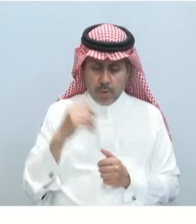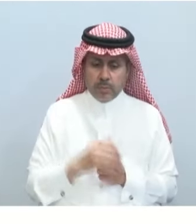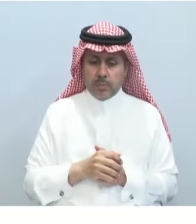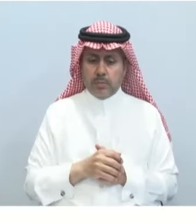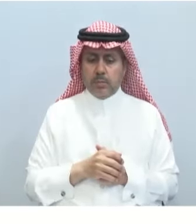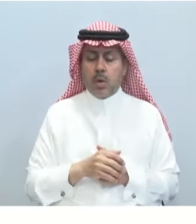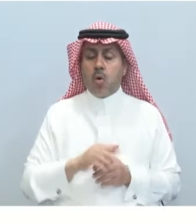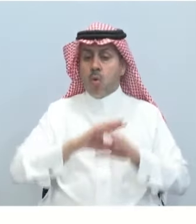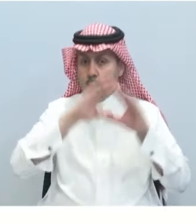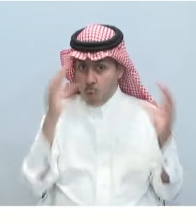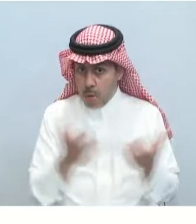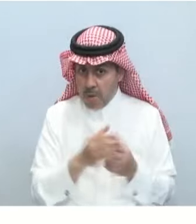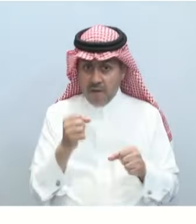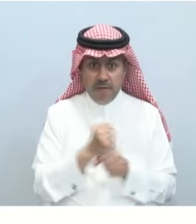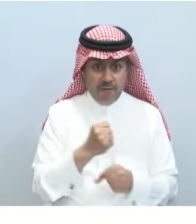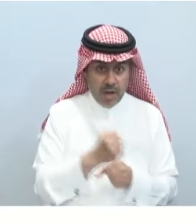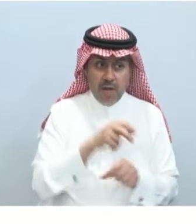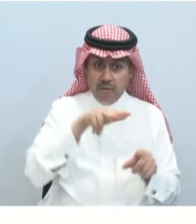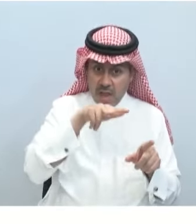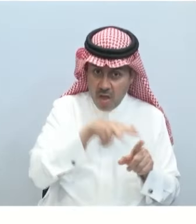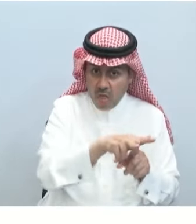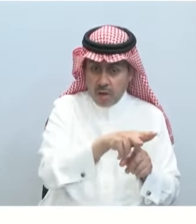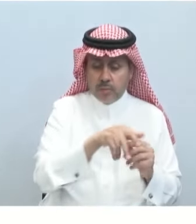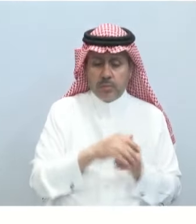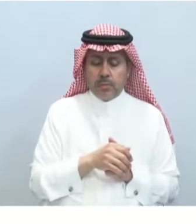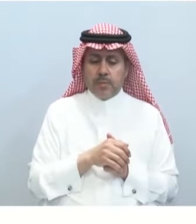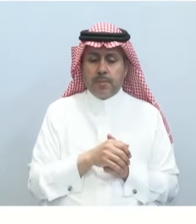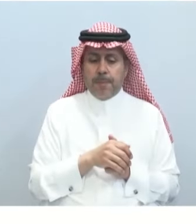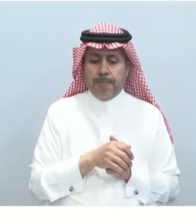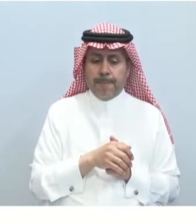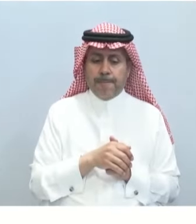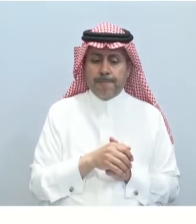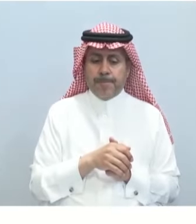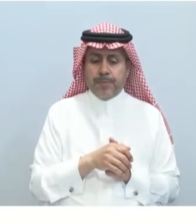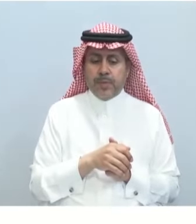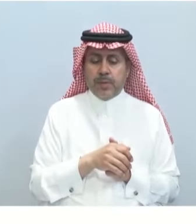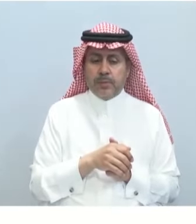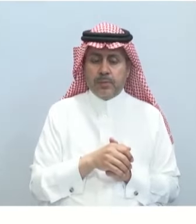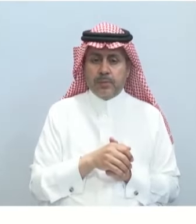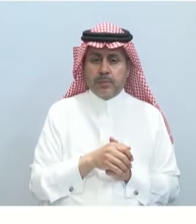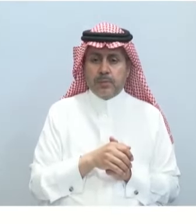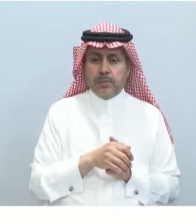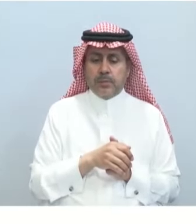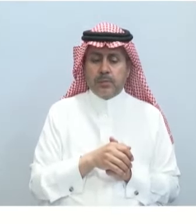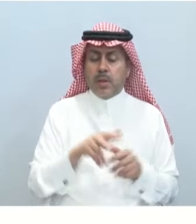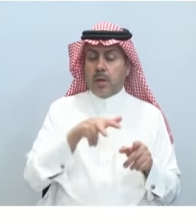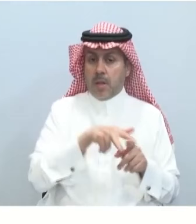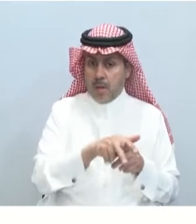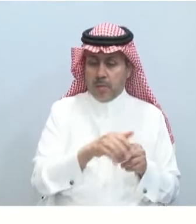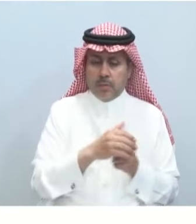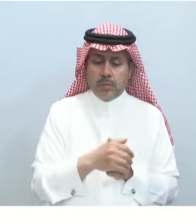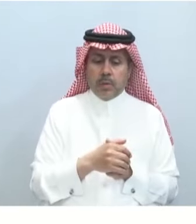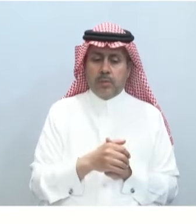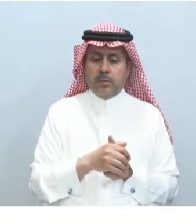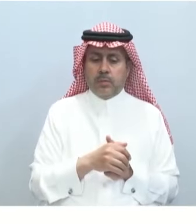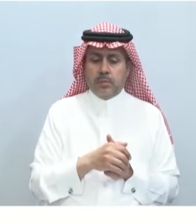كل من ارتكب فعلا من ارتكب فعلا جريمه فعل جريمه من الافعال الايذاء الوارده في الماده